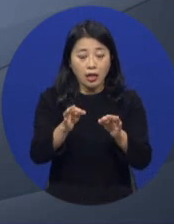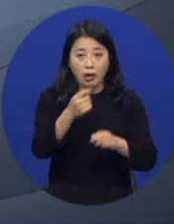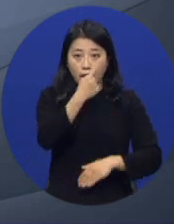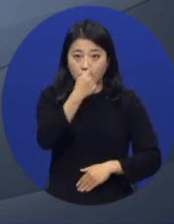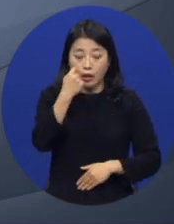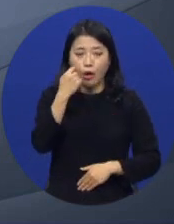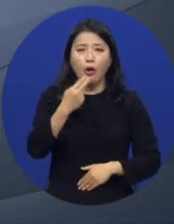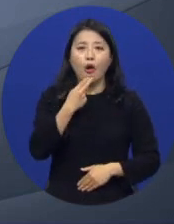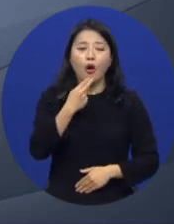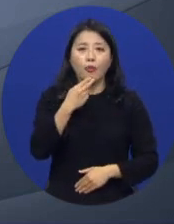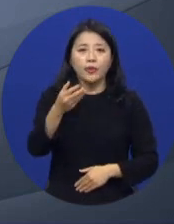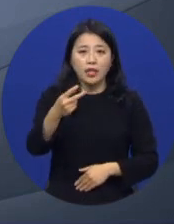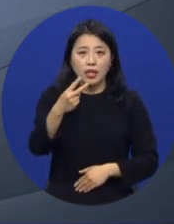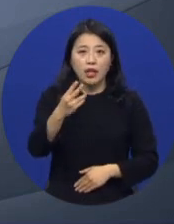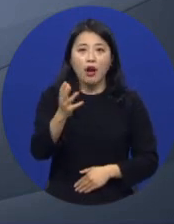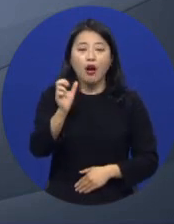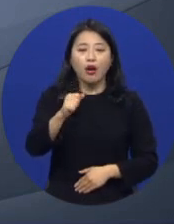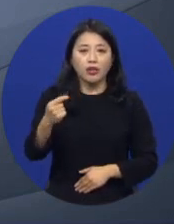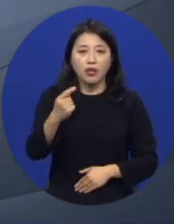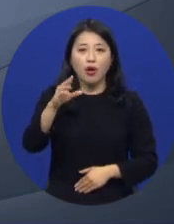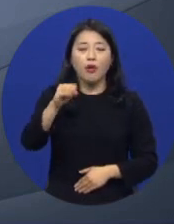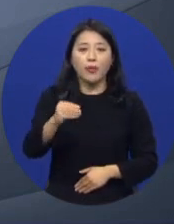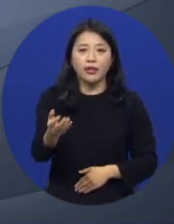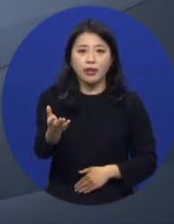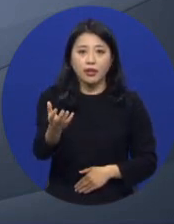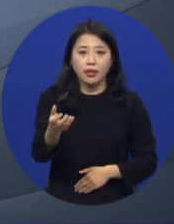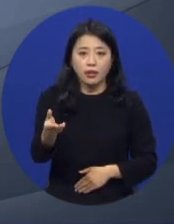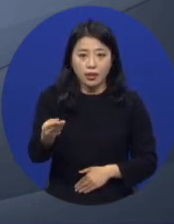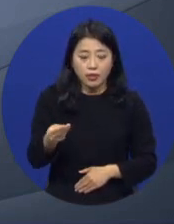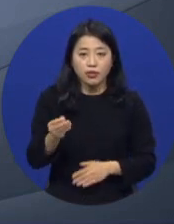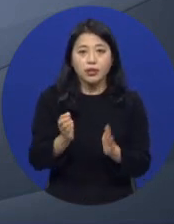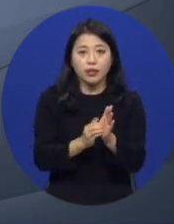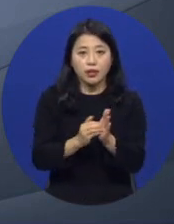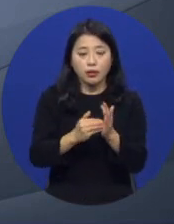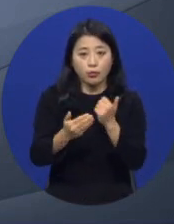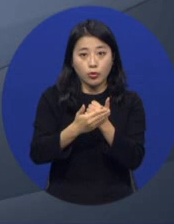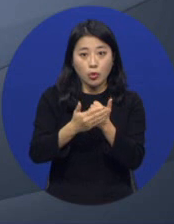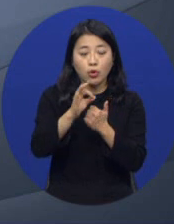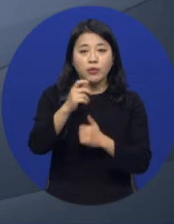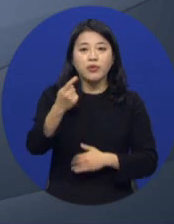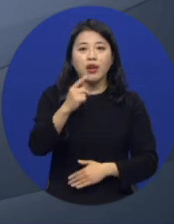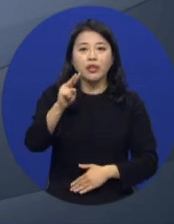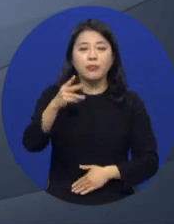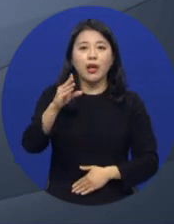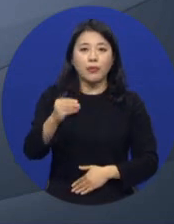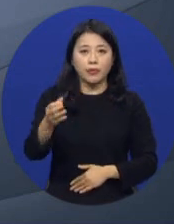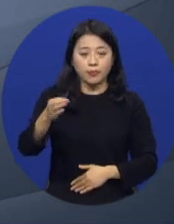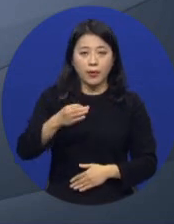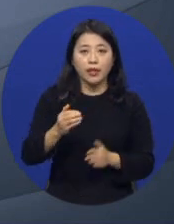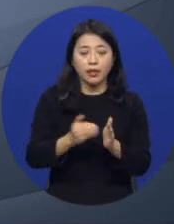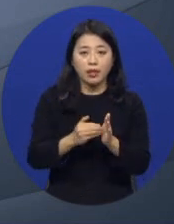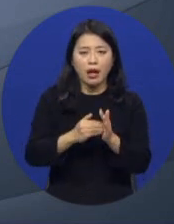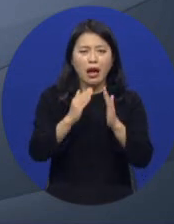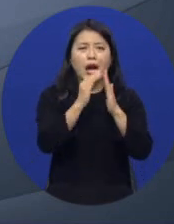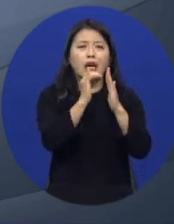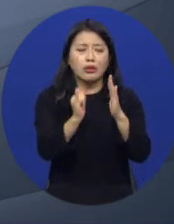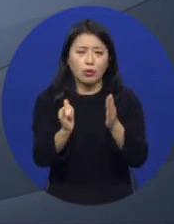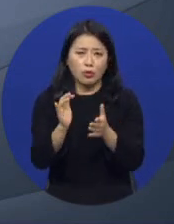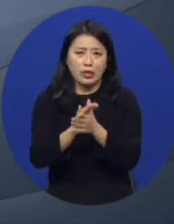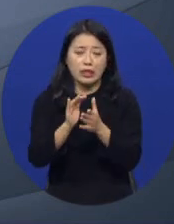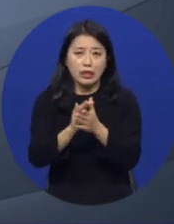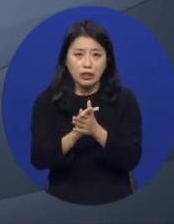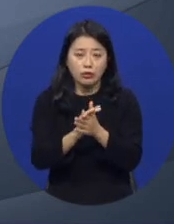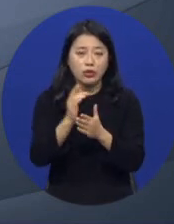2억 천만원을 대출받았고 보조금 1,200만원도 받았습니다 가족과 지인을 가짜 직원으로